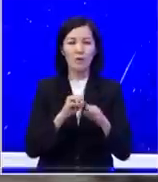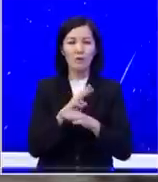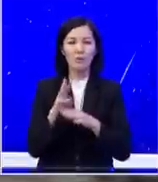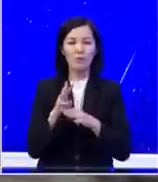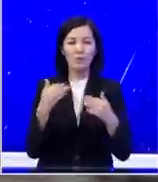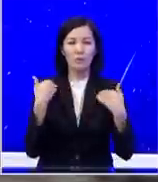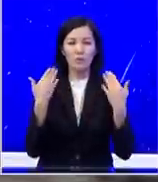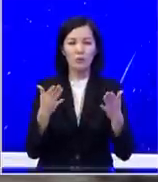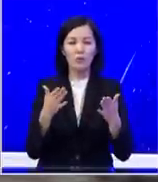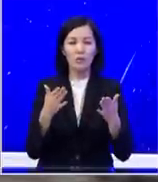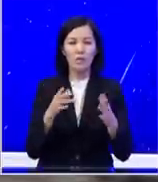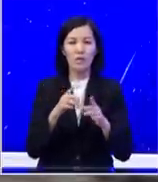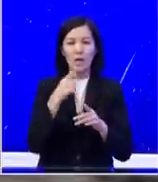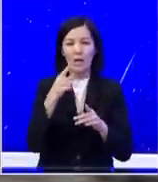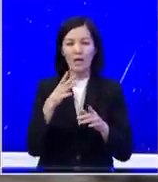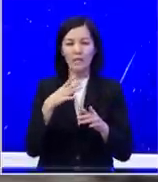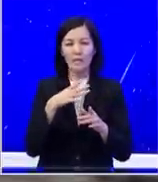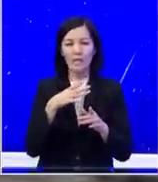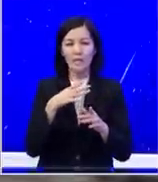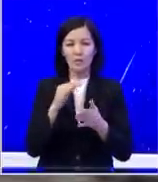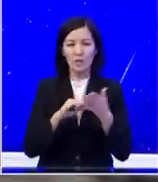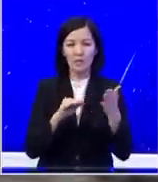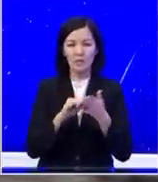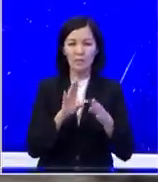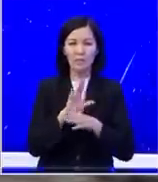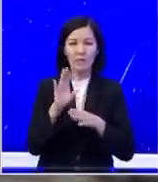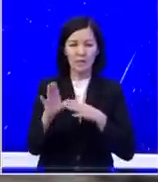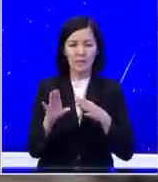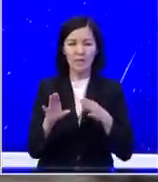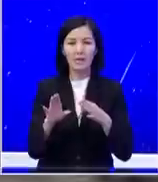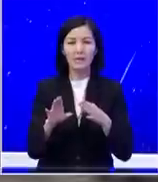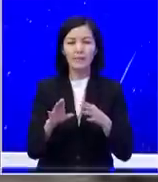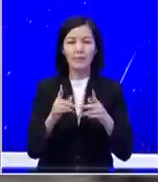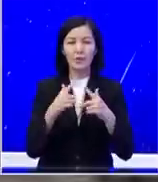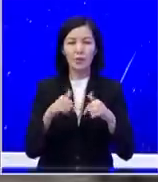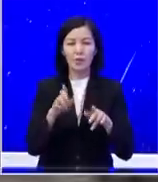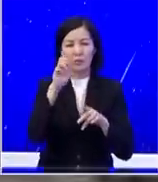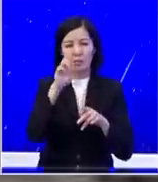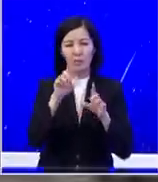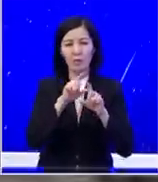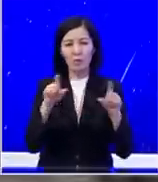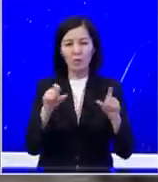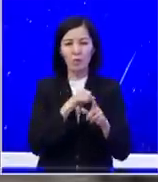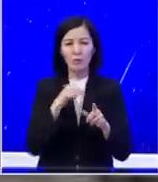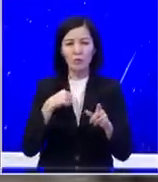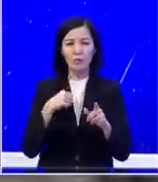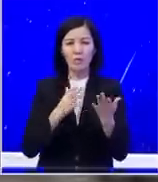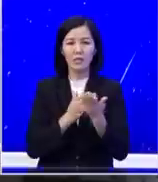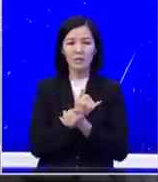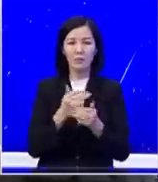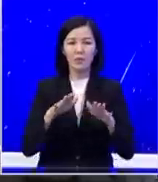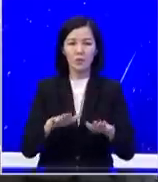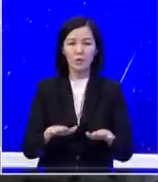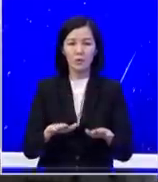бойынша ұсыныс айтылатын, берілетін болады. Сонымен қатар мына құрылған мемлекеттік органдарда құрылған өзіне-өзіне қызмет көрсету